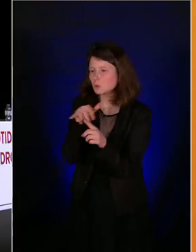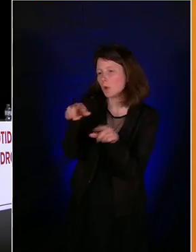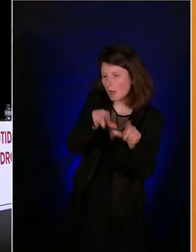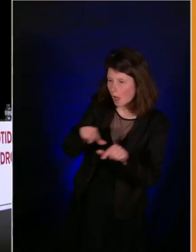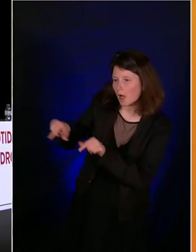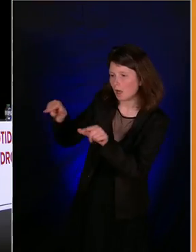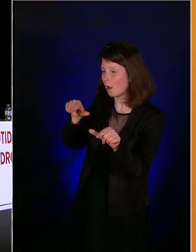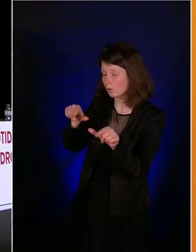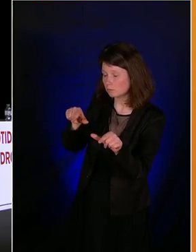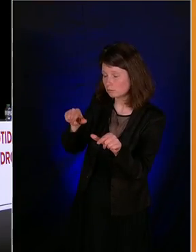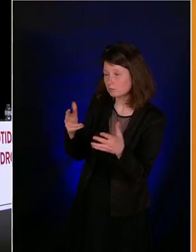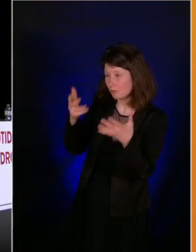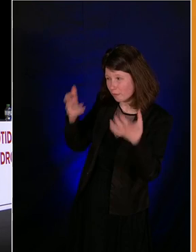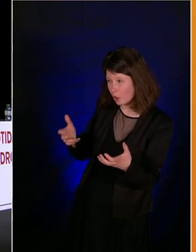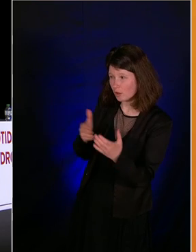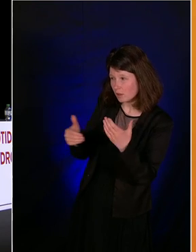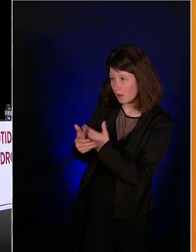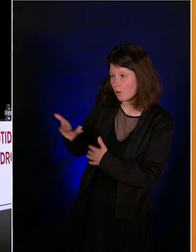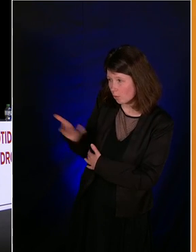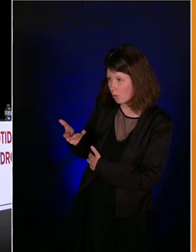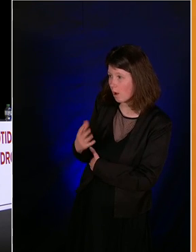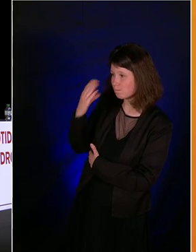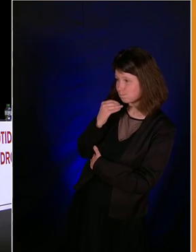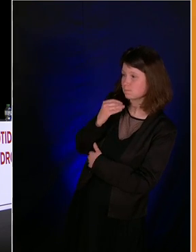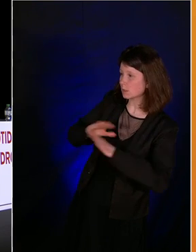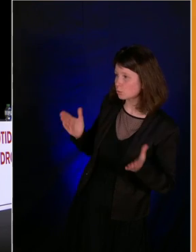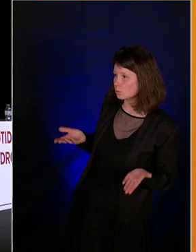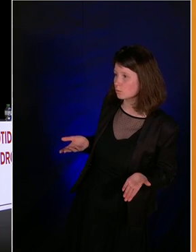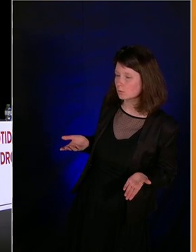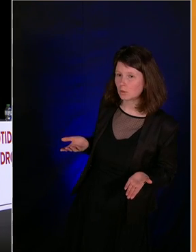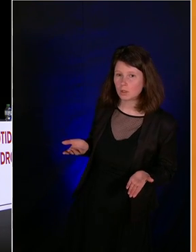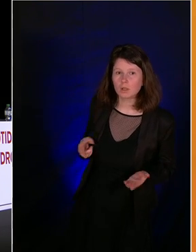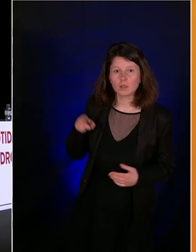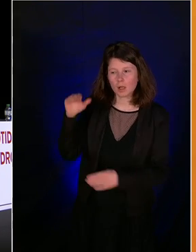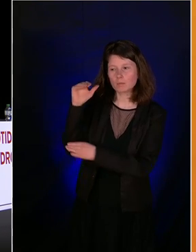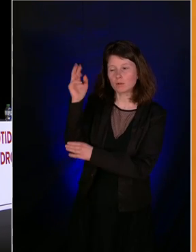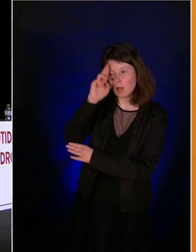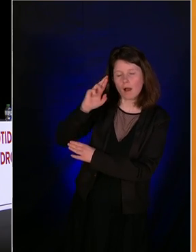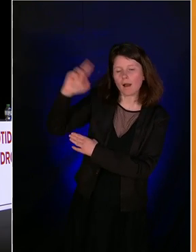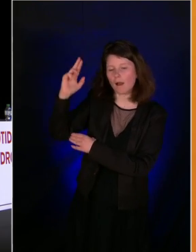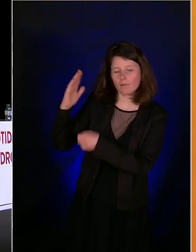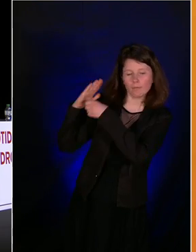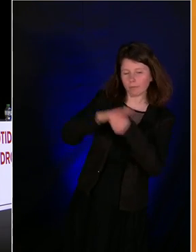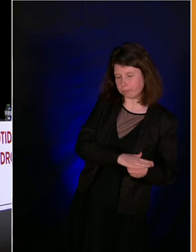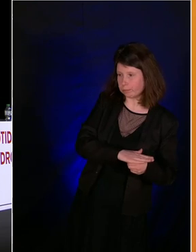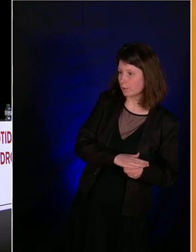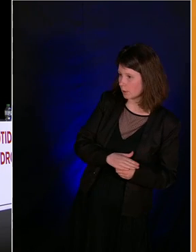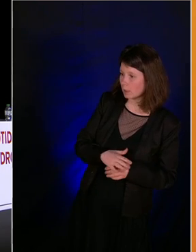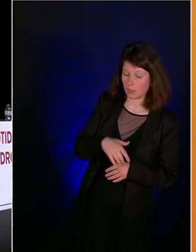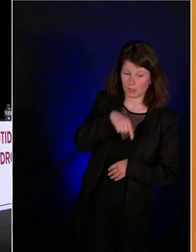c'est nous muselé liquider la CGT le patronnat en rêvet et il est manifeste que les maires de châurou et de